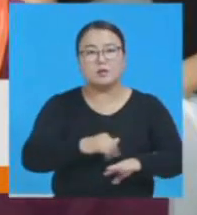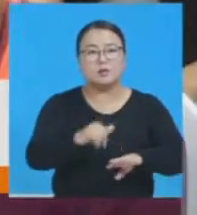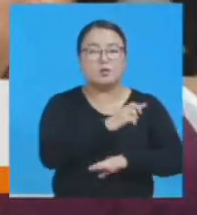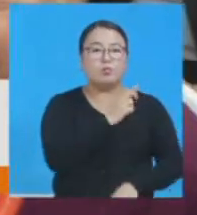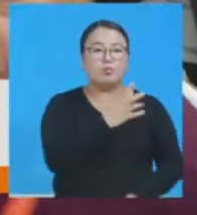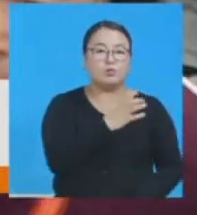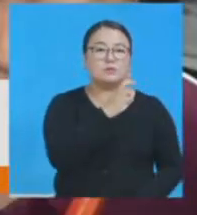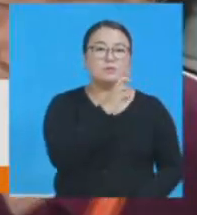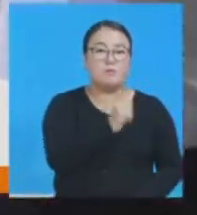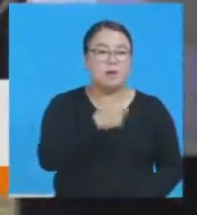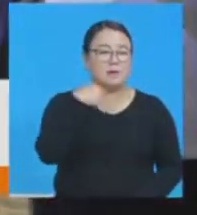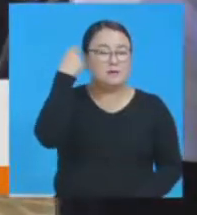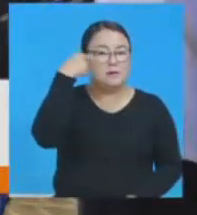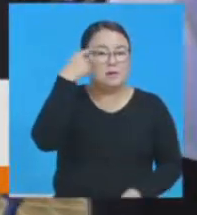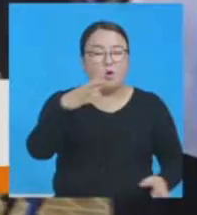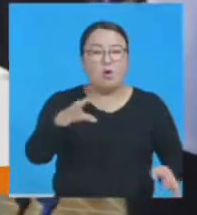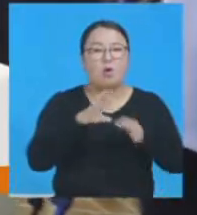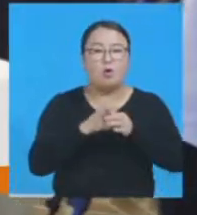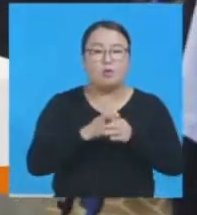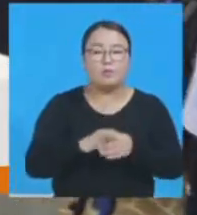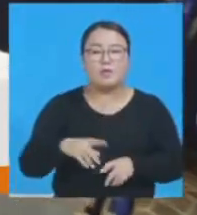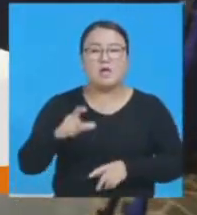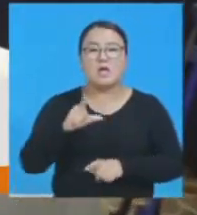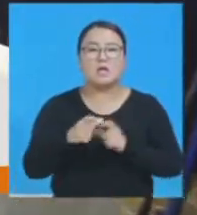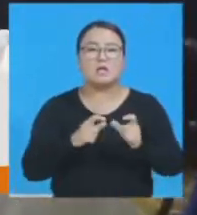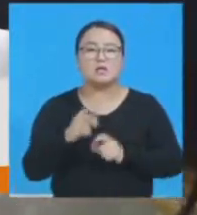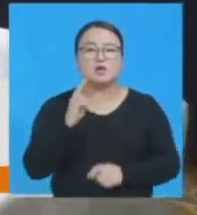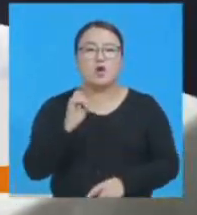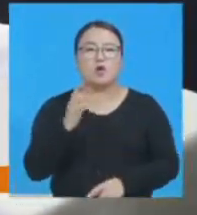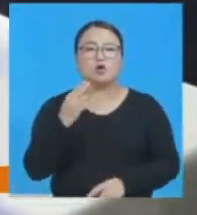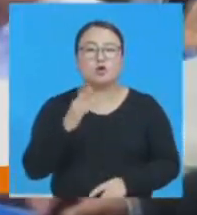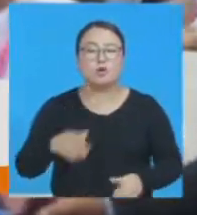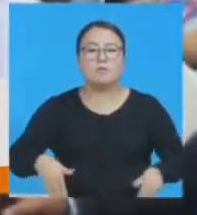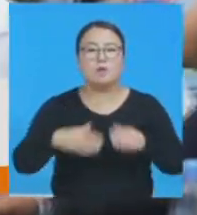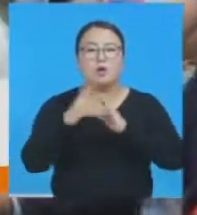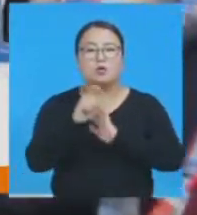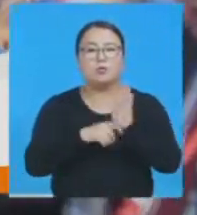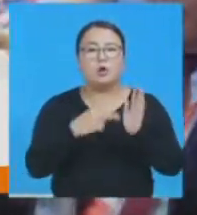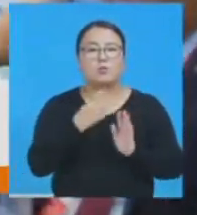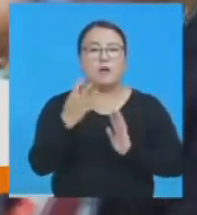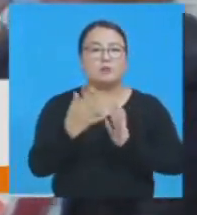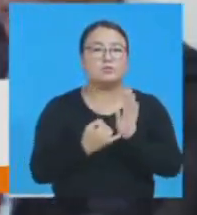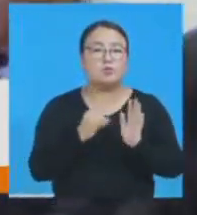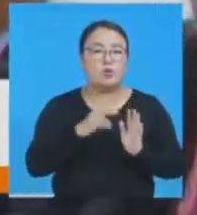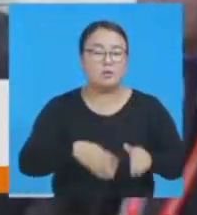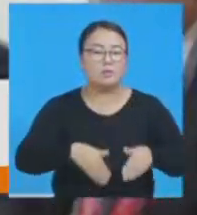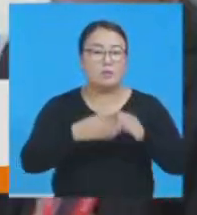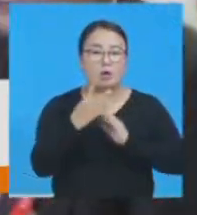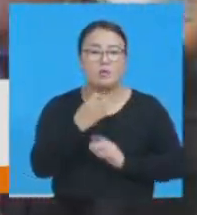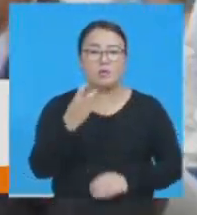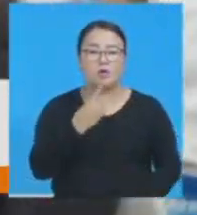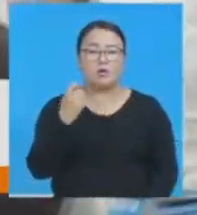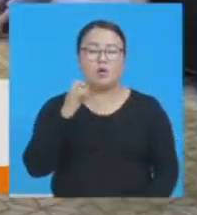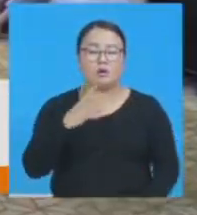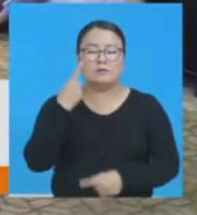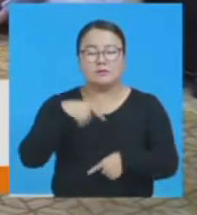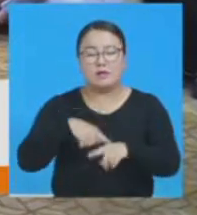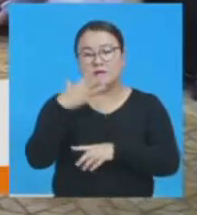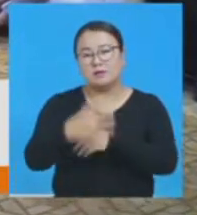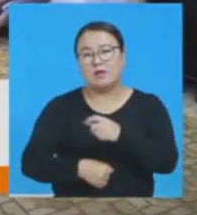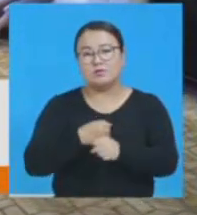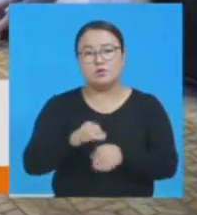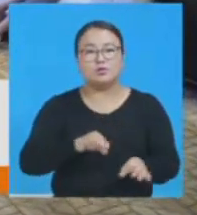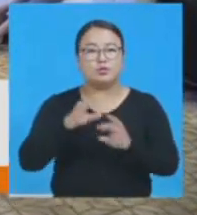ба санаачлалыг уялдуулан эдийн засгийн коридор байгуулах хөтөлбөрийг 2016 онд байгуулж 2021 онд дахин 5 жил сонгох